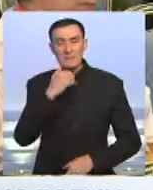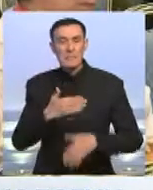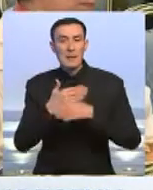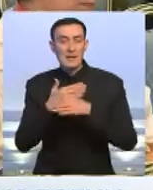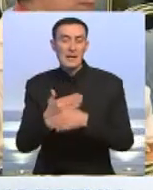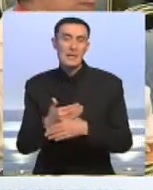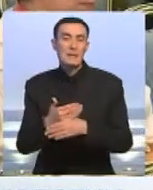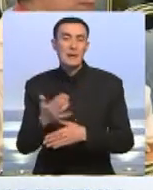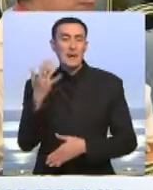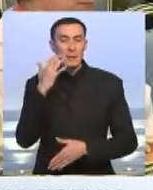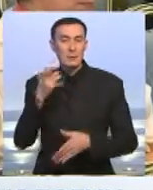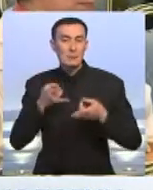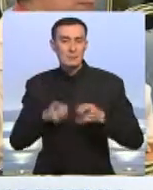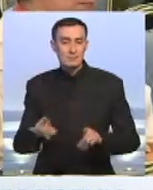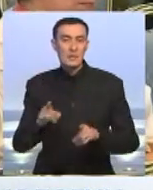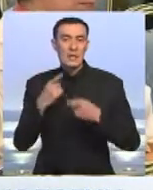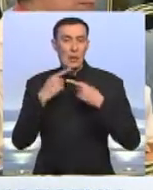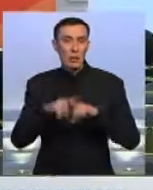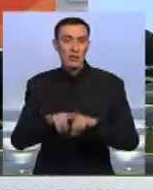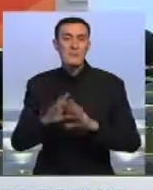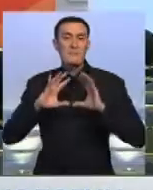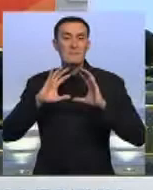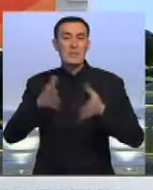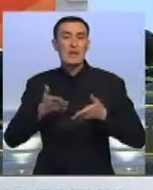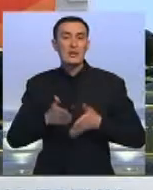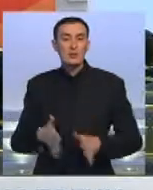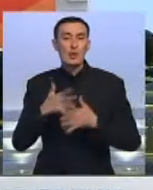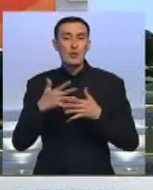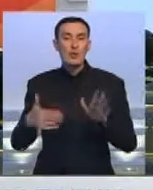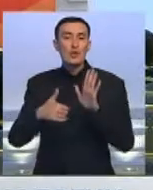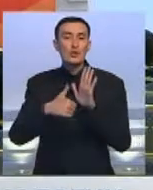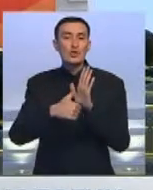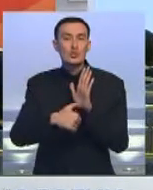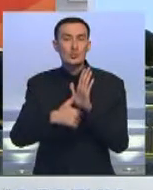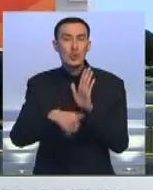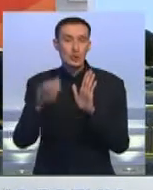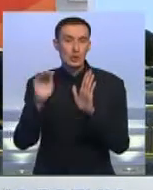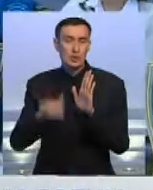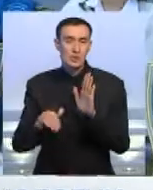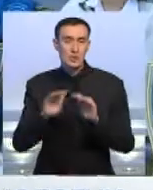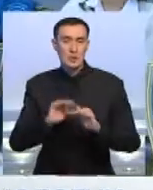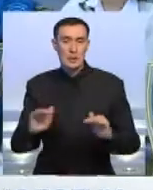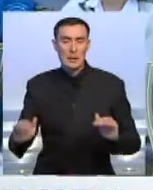вспомогательным репродуктивным технологиям в мире родились более 600 тысяч детей.